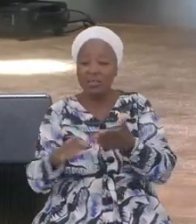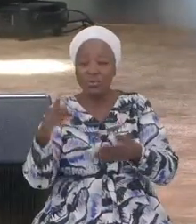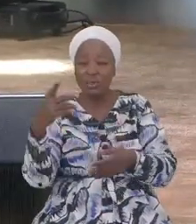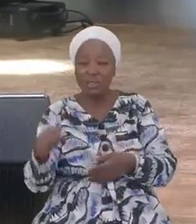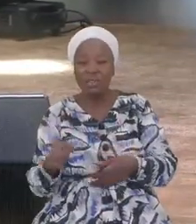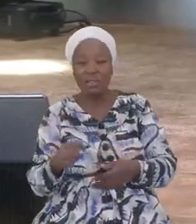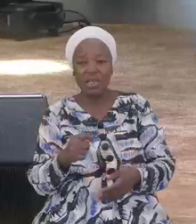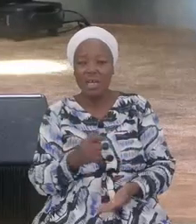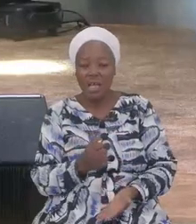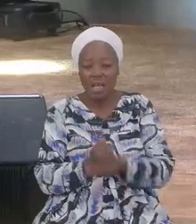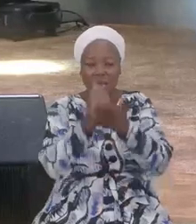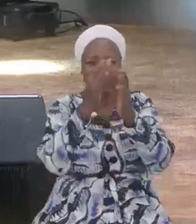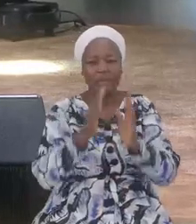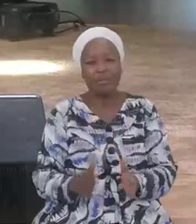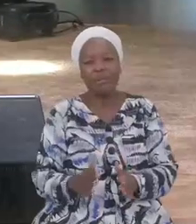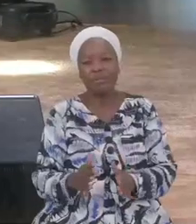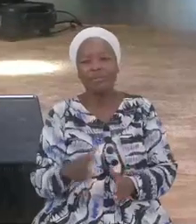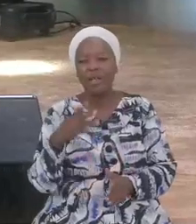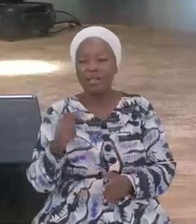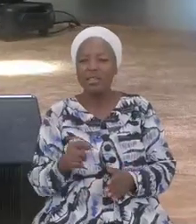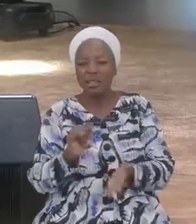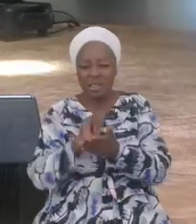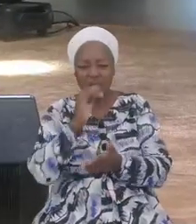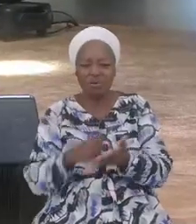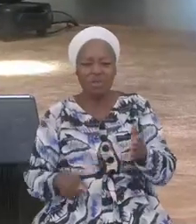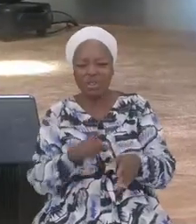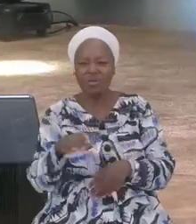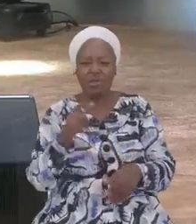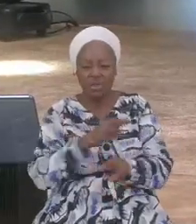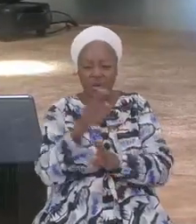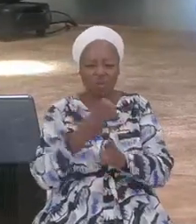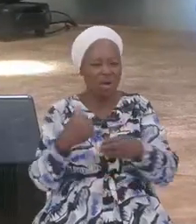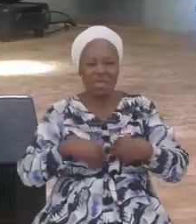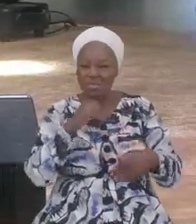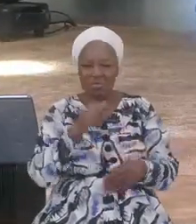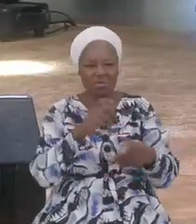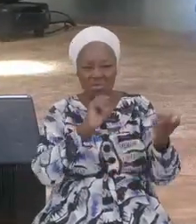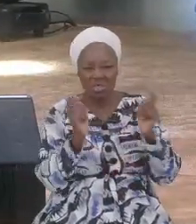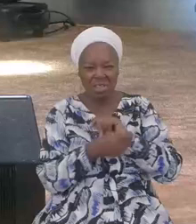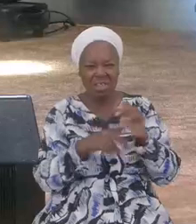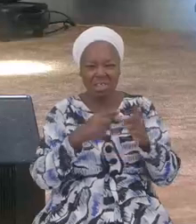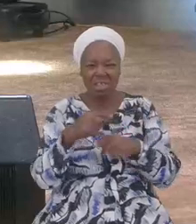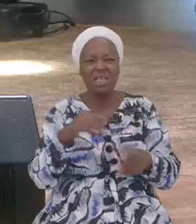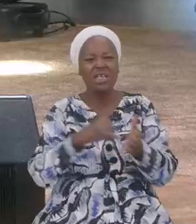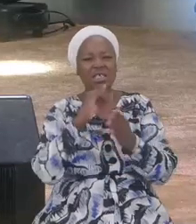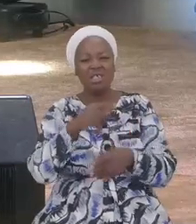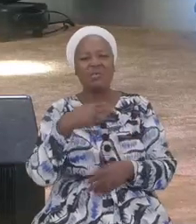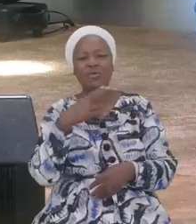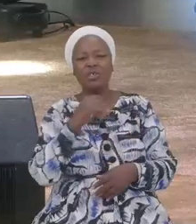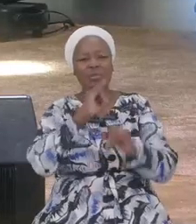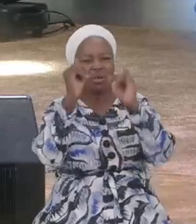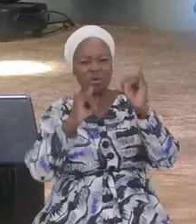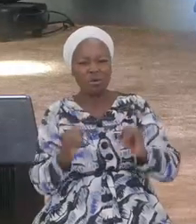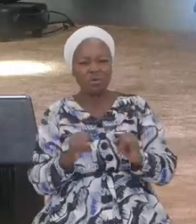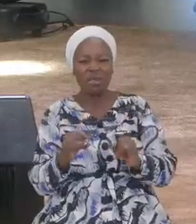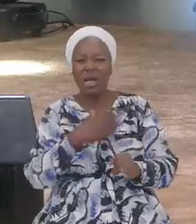développeur. C'est ce qu'ils font. C'est ce que notre monde fait. Le monde n'a pas changé. Et ils ont dit, voix d'un ange, voix d'un